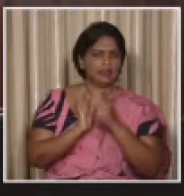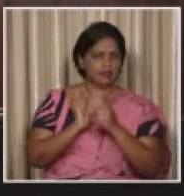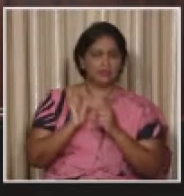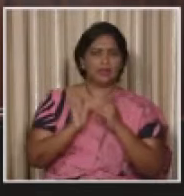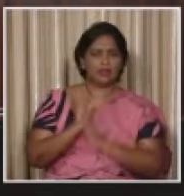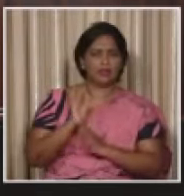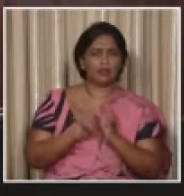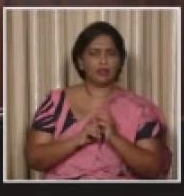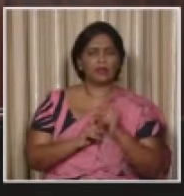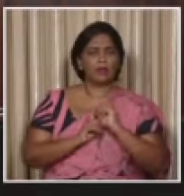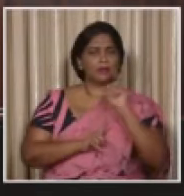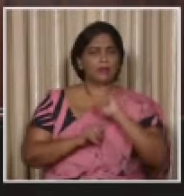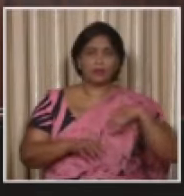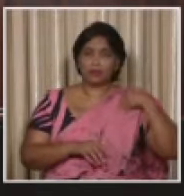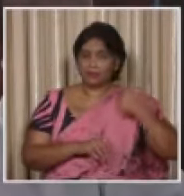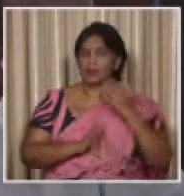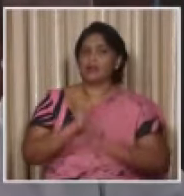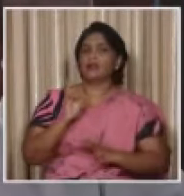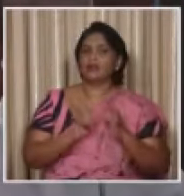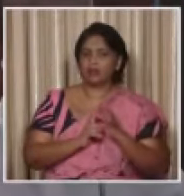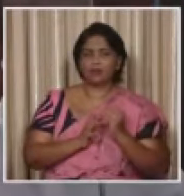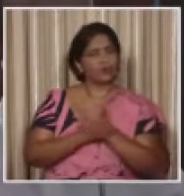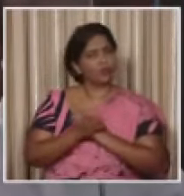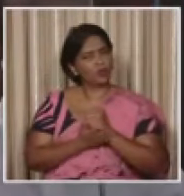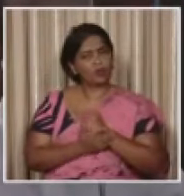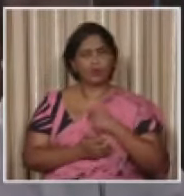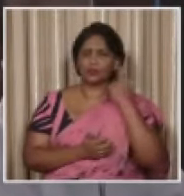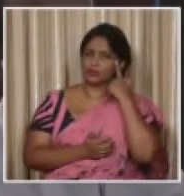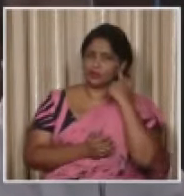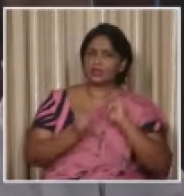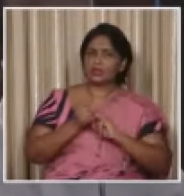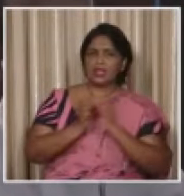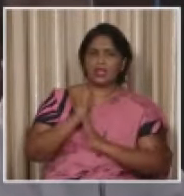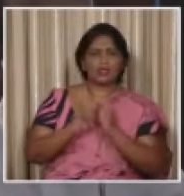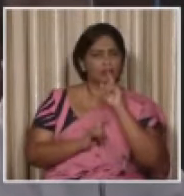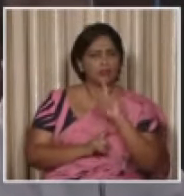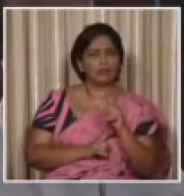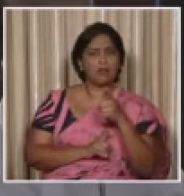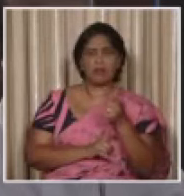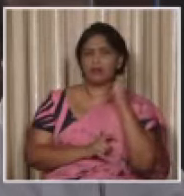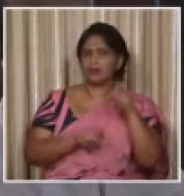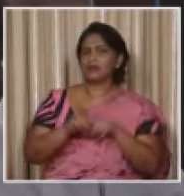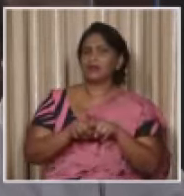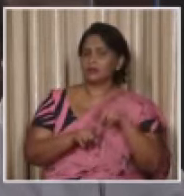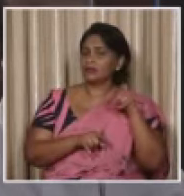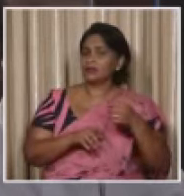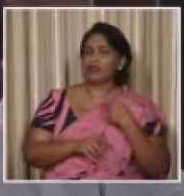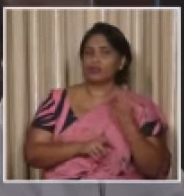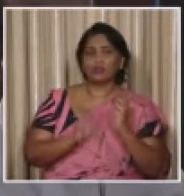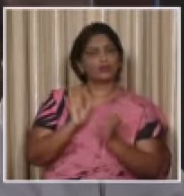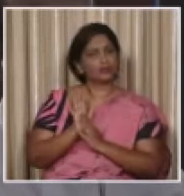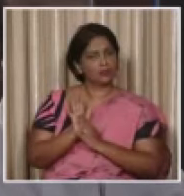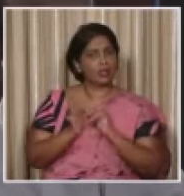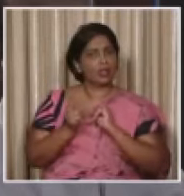මේ හොන්දට මේ ඉන්න පාර්ලිමේන්තුවේ ඉන්න ජේෂ්ඨම මන්ත්‍රීතුමා මේ සියලු දේ දන්නවා අර සේමසිග මන්තුමා කිව්වාගේ බොරදියේ මාළු බාන්න යන්නේ ඒ නිසා අපි මුදල් කාර්ය